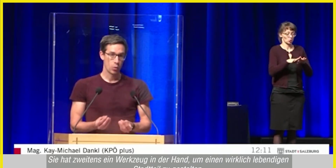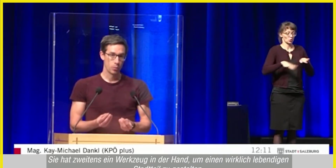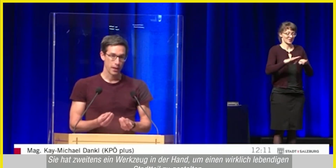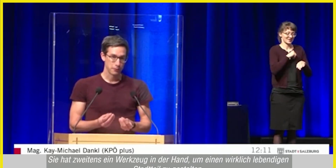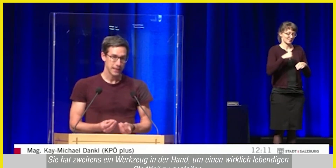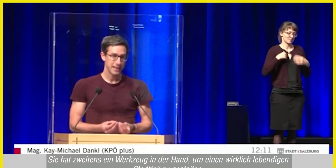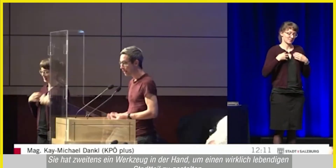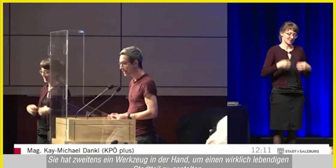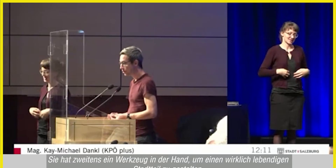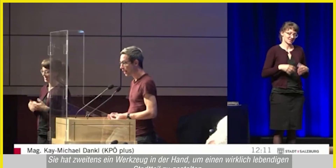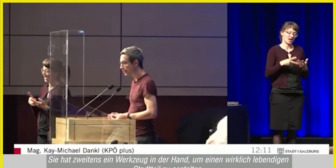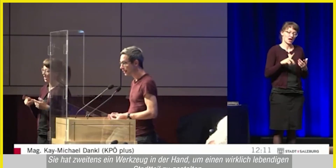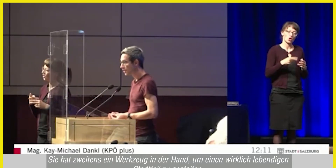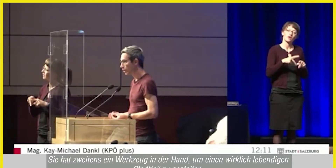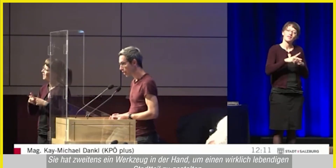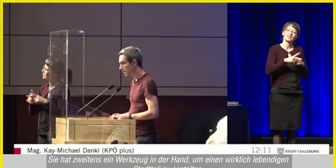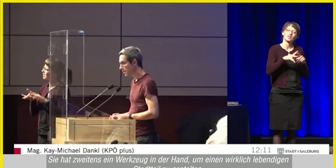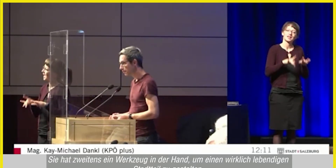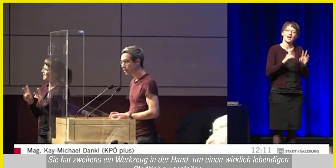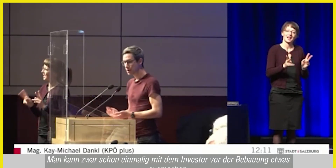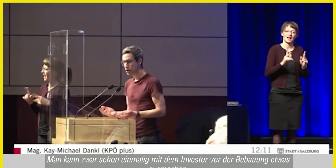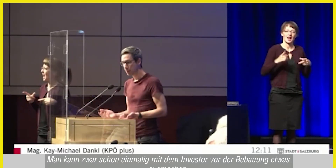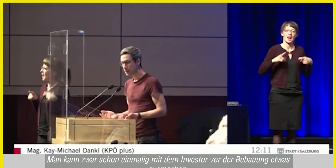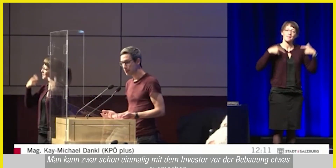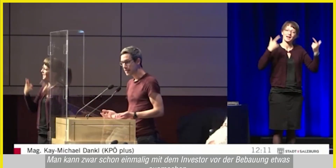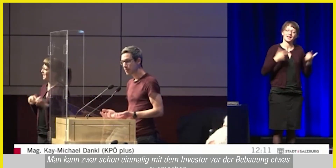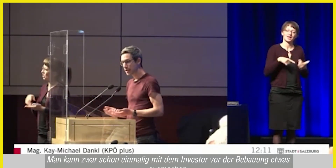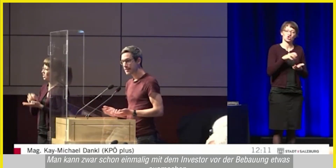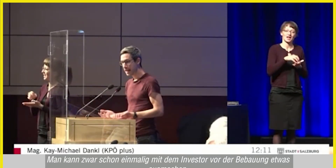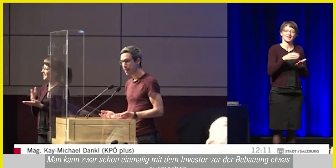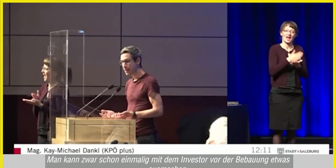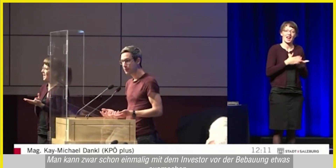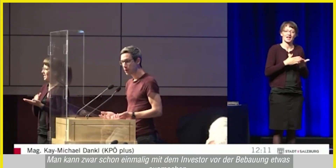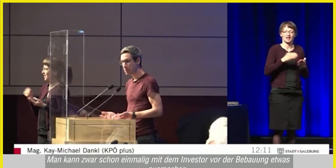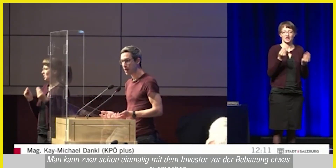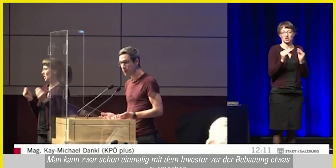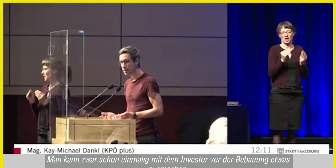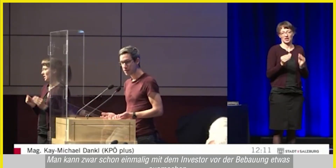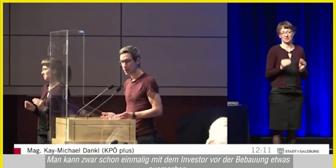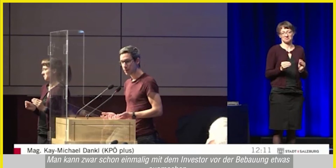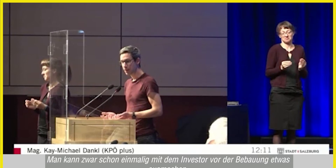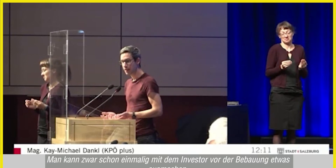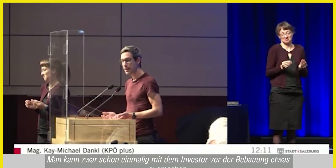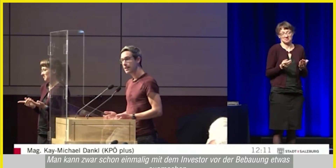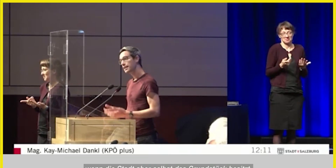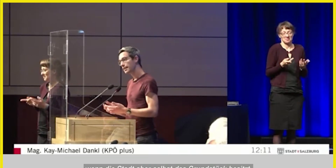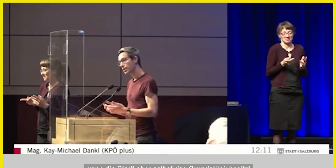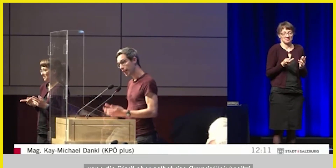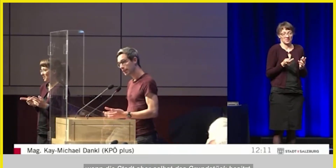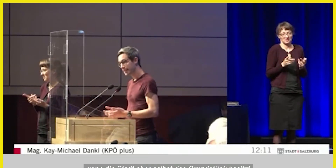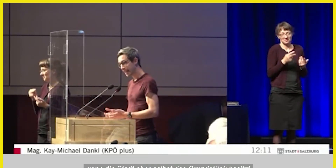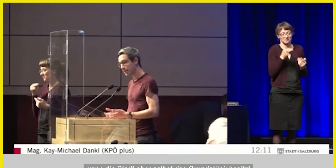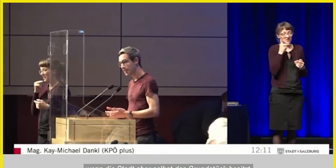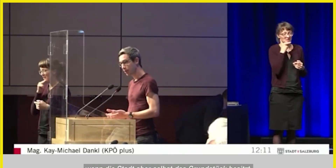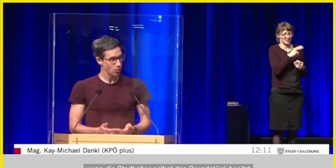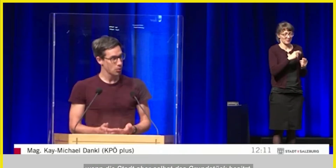um einen wirklich lebendigen Stadtteil zu gestalten. Man kann zwar schon mit dem Investor jetzt einmalig vor der Bebauung sich etwas ausmachen, wenn die